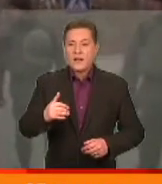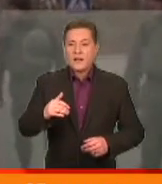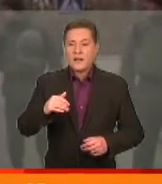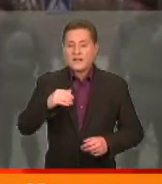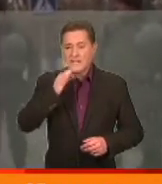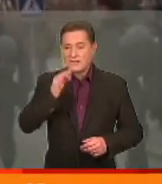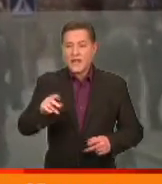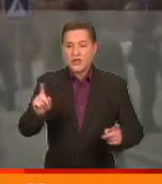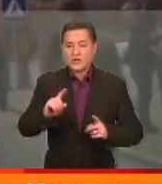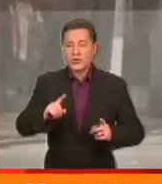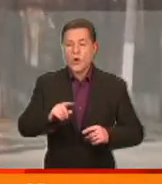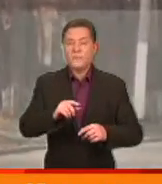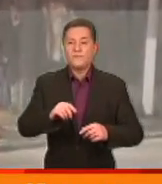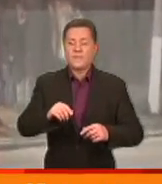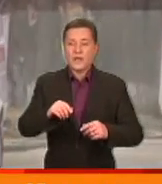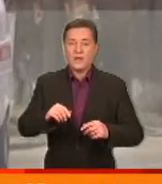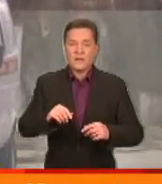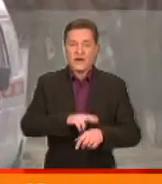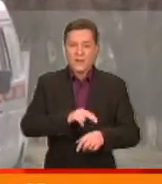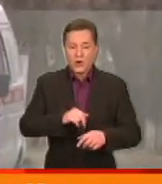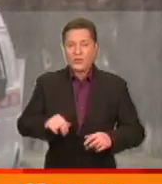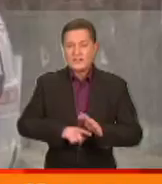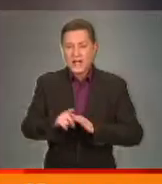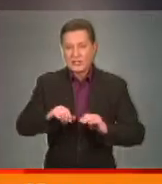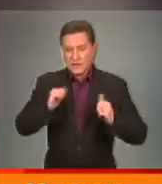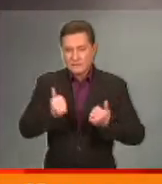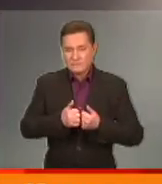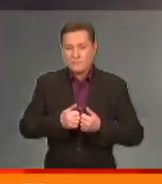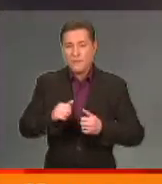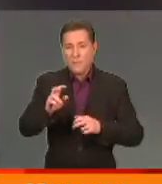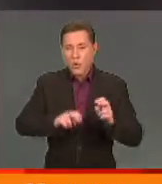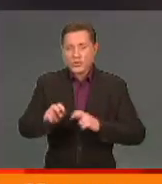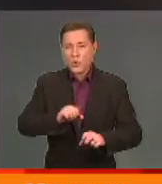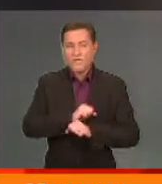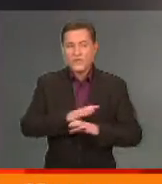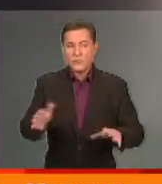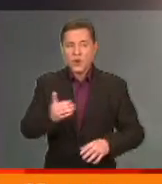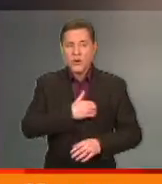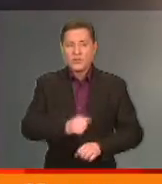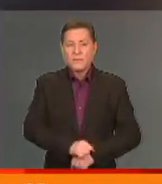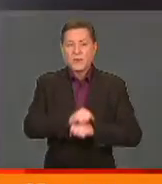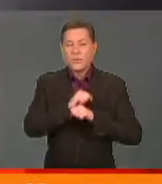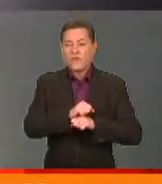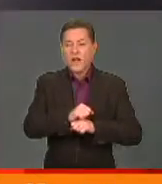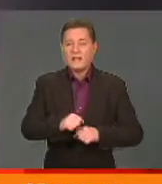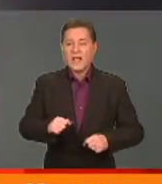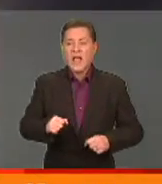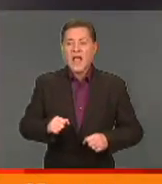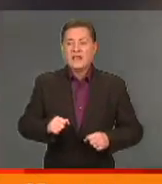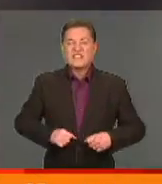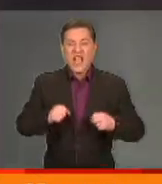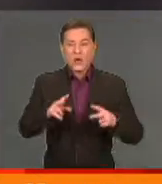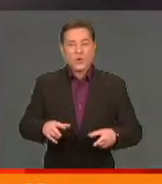заміновано. Правоохоронці оточують сквер і починають пошуки вибухівки. Та охочих помітингувати потенційна загроза не